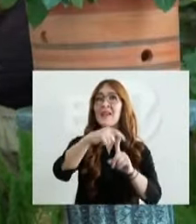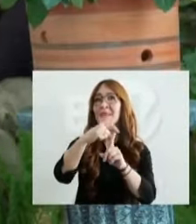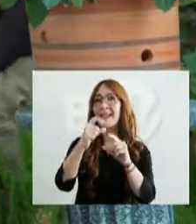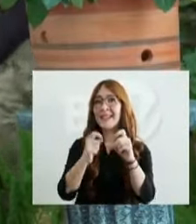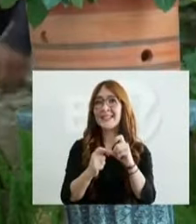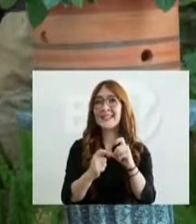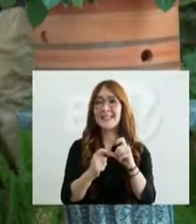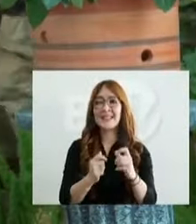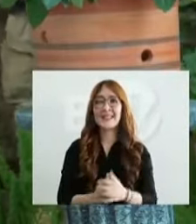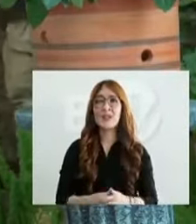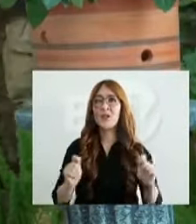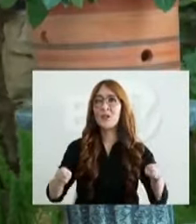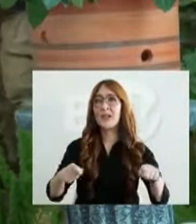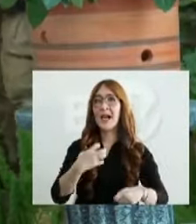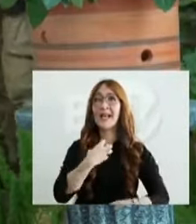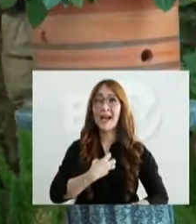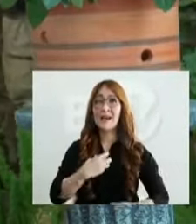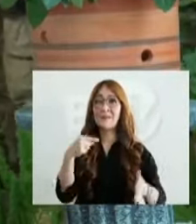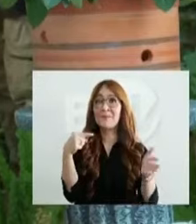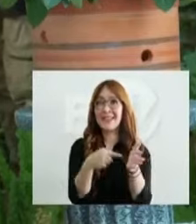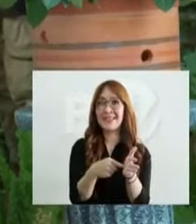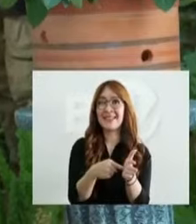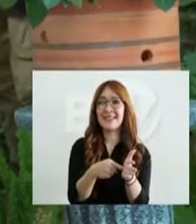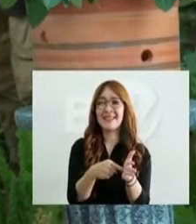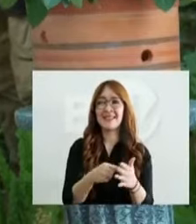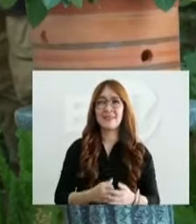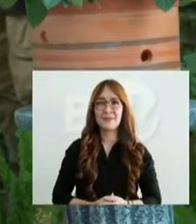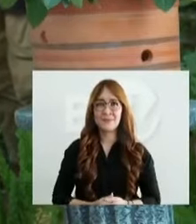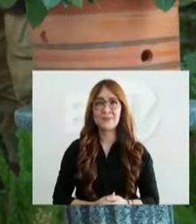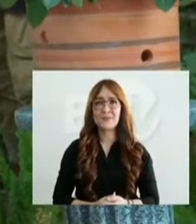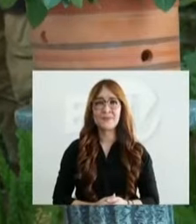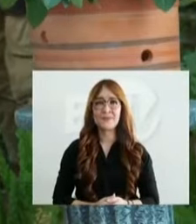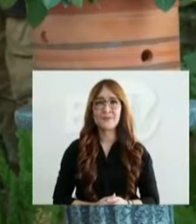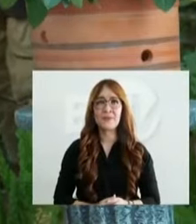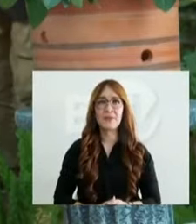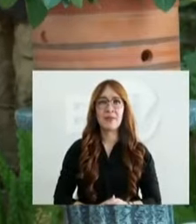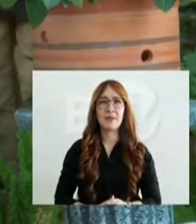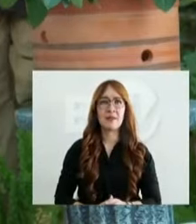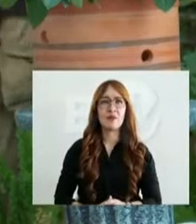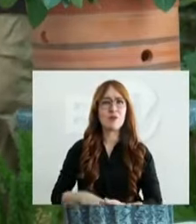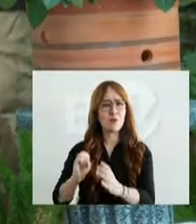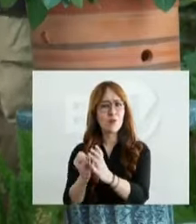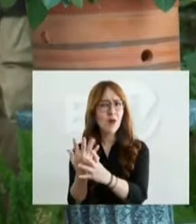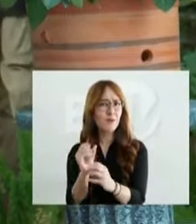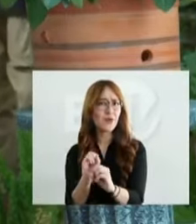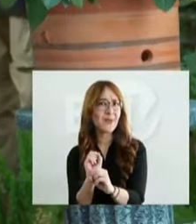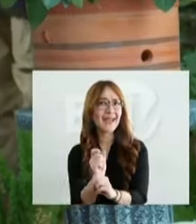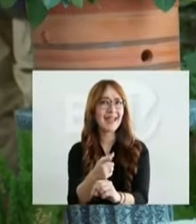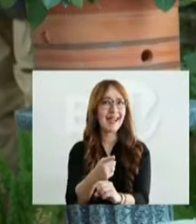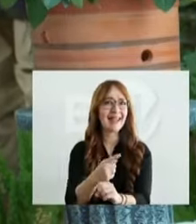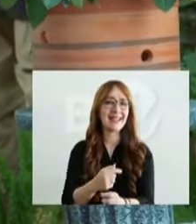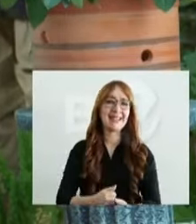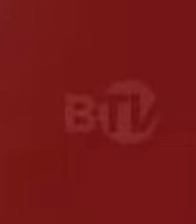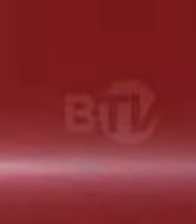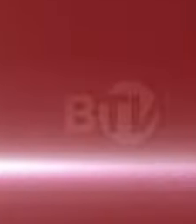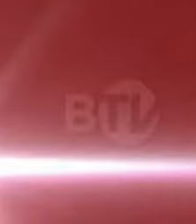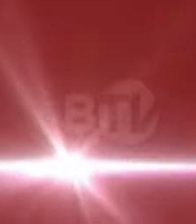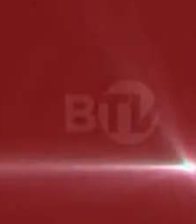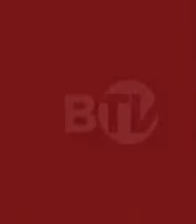datang ke TPS gunakan hak pilih kamuanya belum